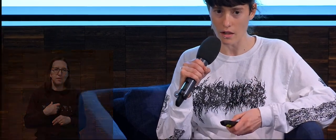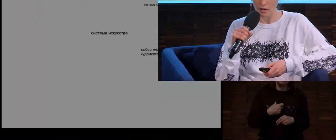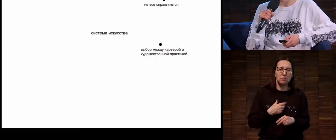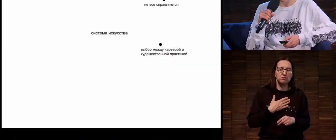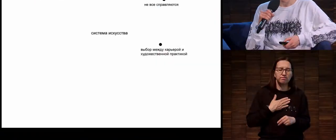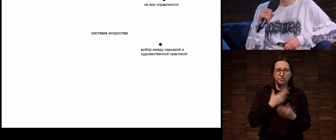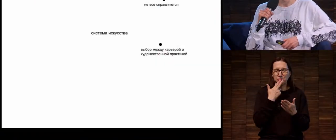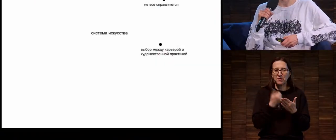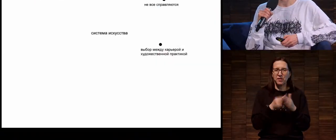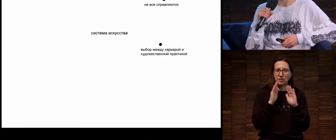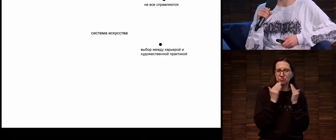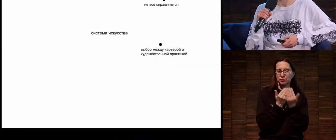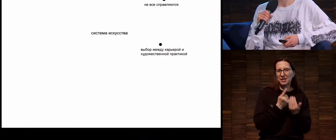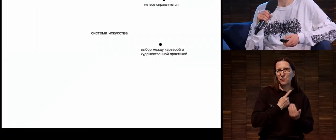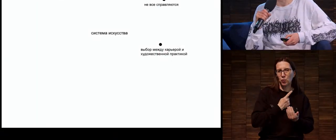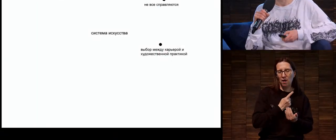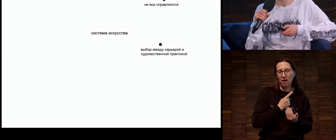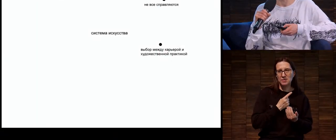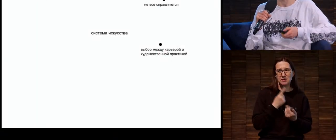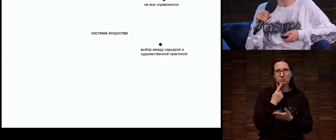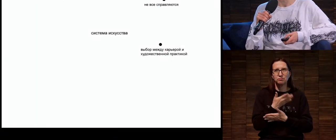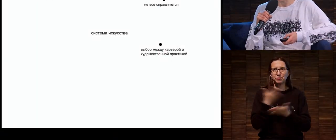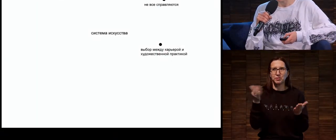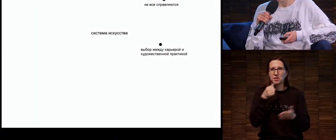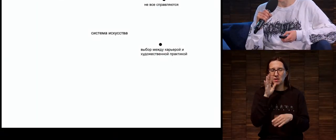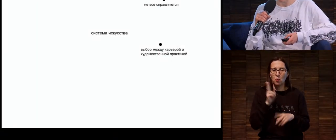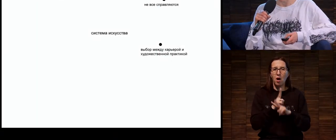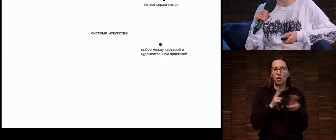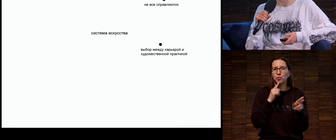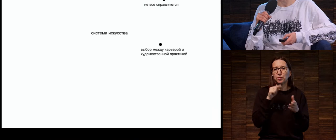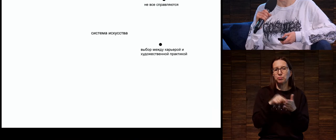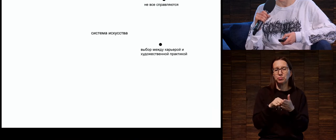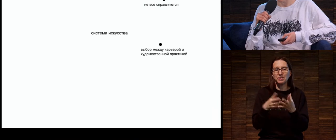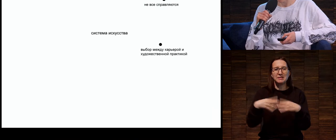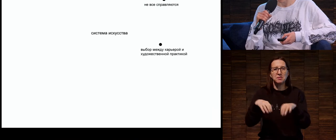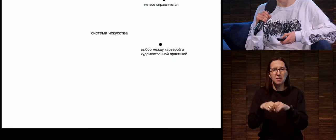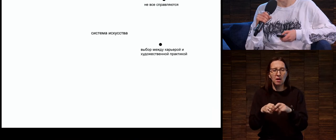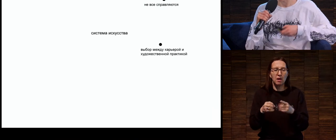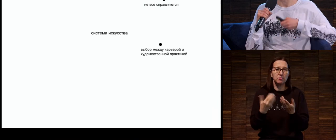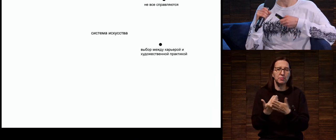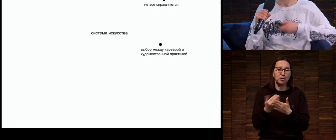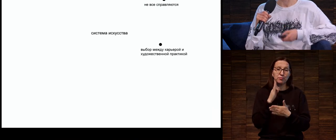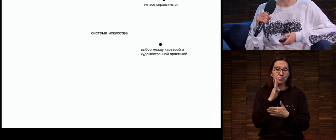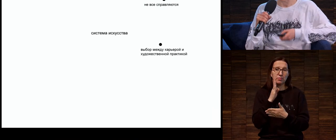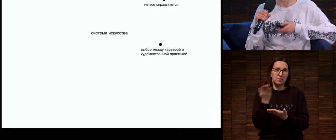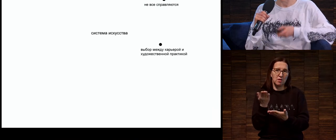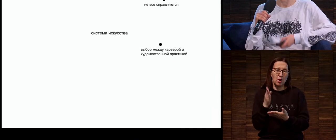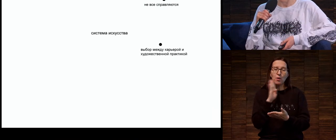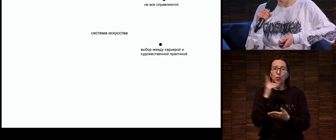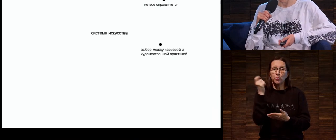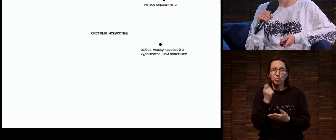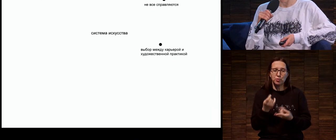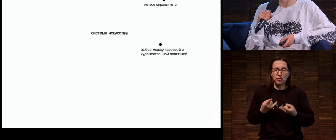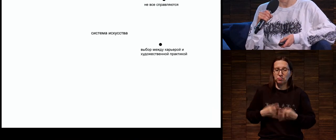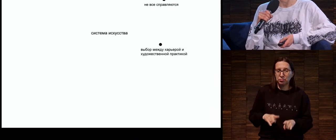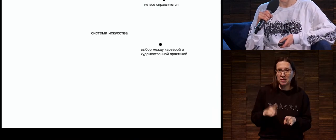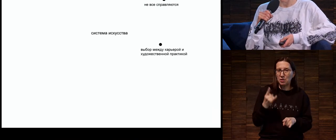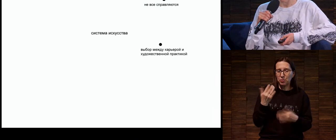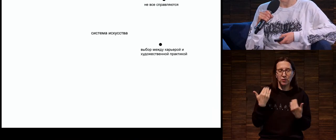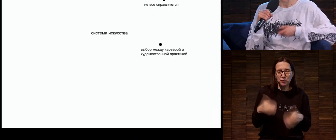индивидуального характера, для кого-то это может быть семья, например, рождение ребенка. Для женщины тоже очень много женщин выпадает